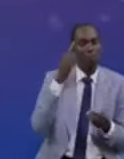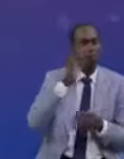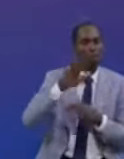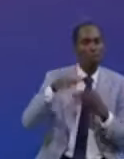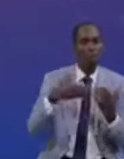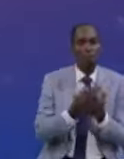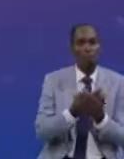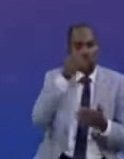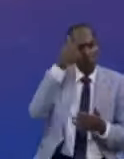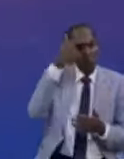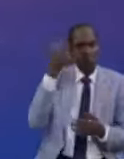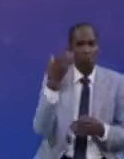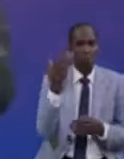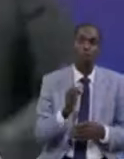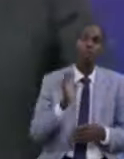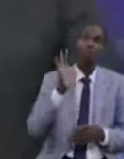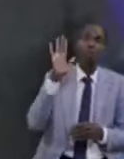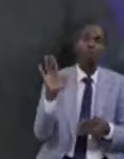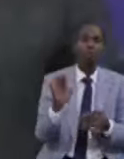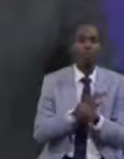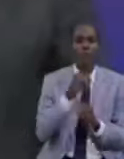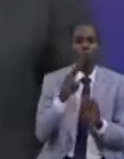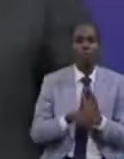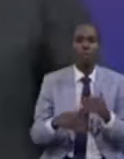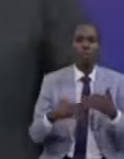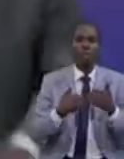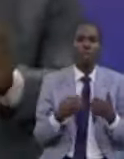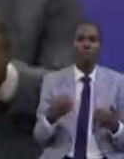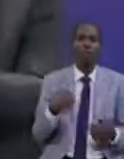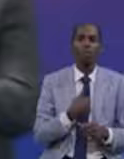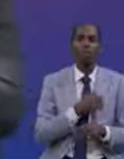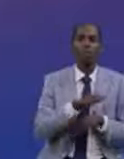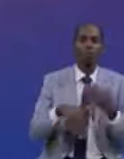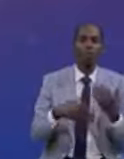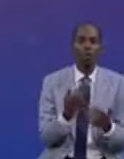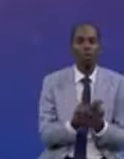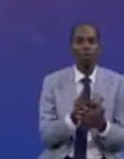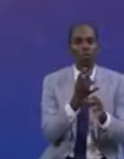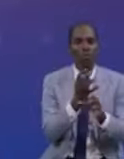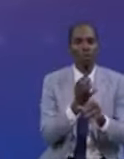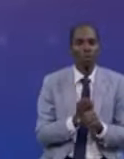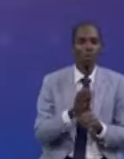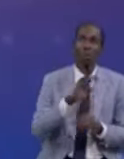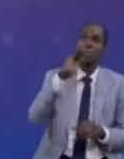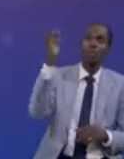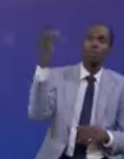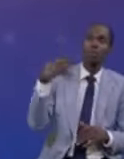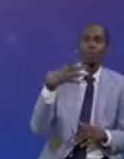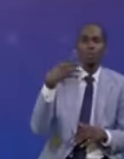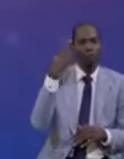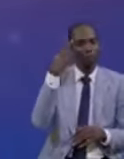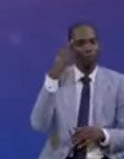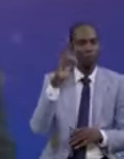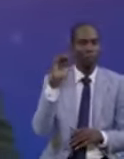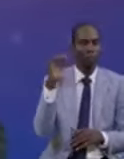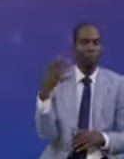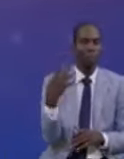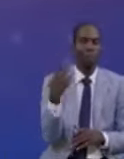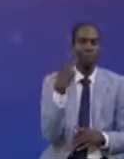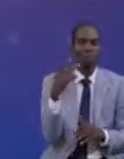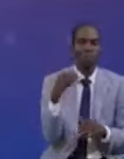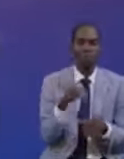à cause de sa plénitude nous avons tous reçu de sa plénitude grâce pour grâce dans le verset 17